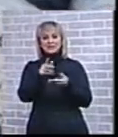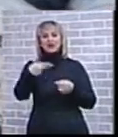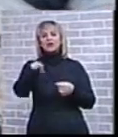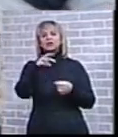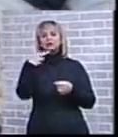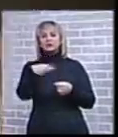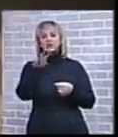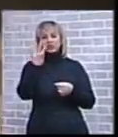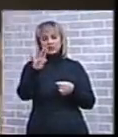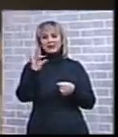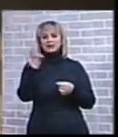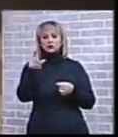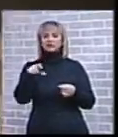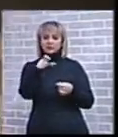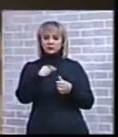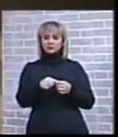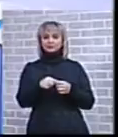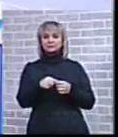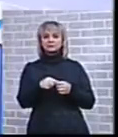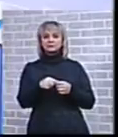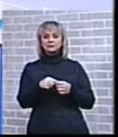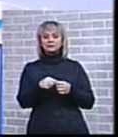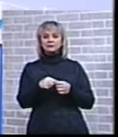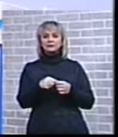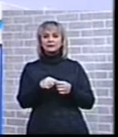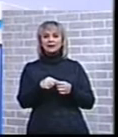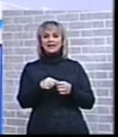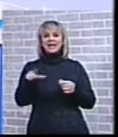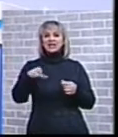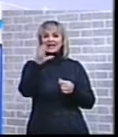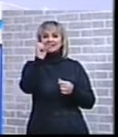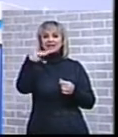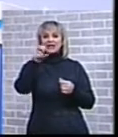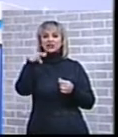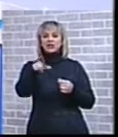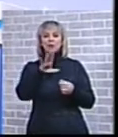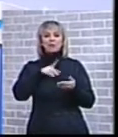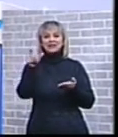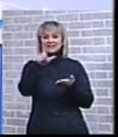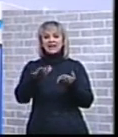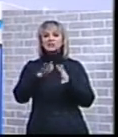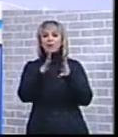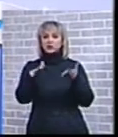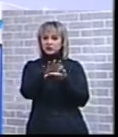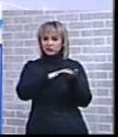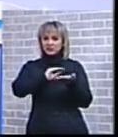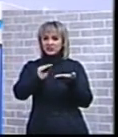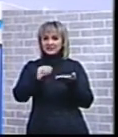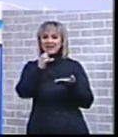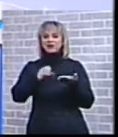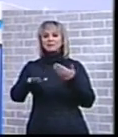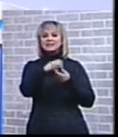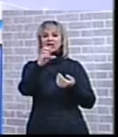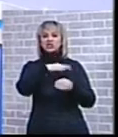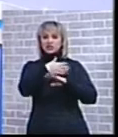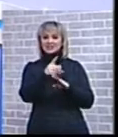Станислав Фоменко, Дон-24, Ростов-на-Дону. О реке Селенге был текст тотального диктанта в европейской части